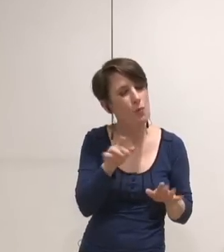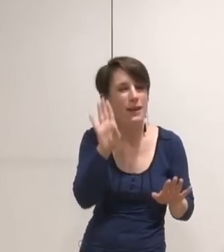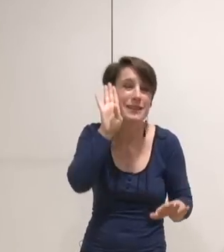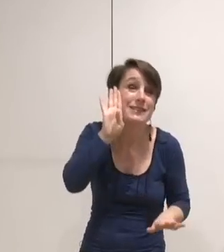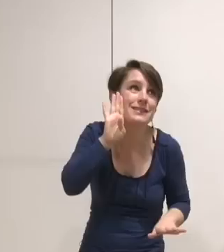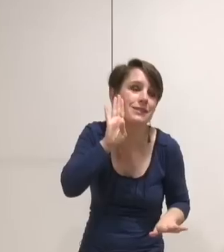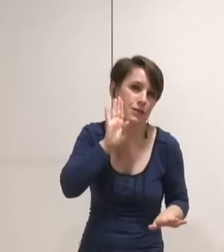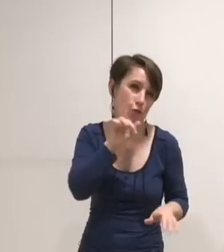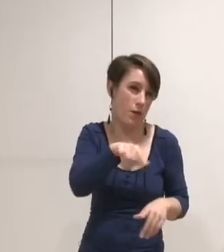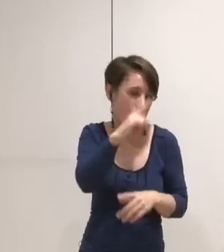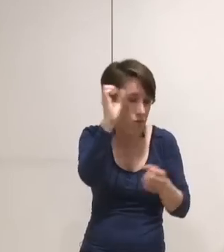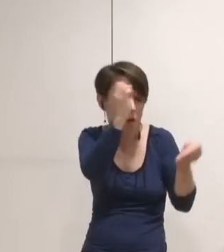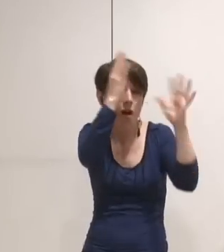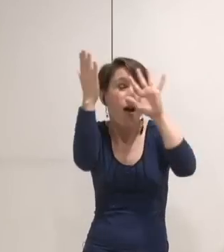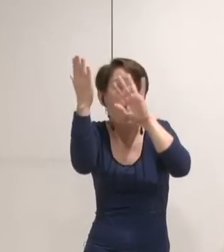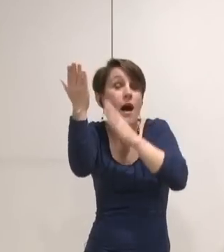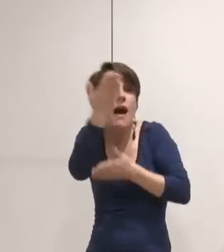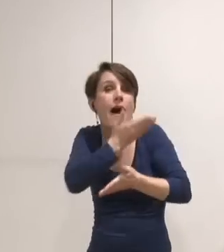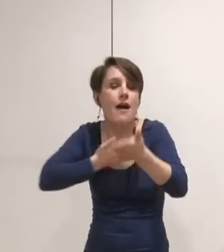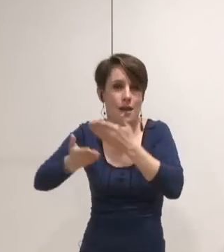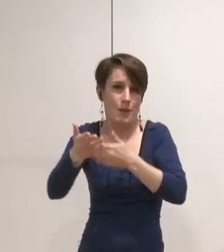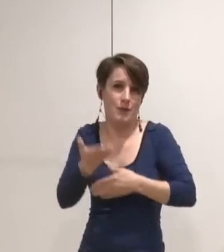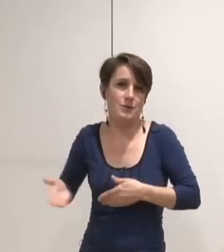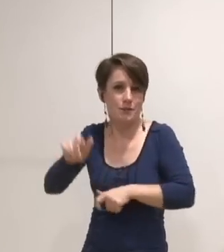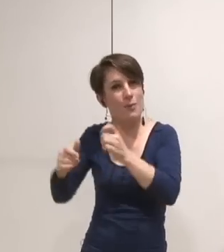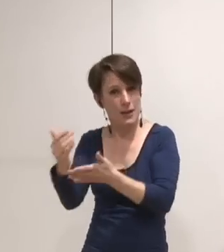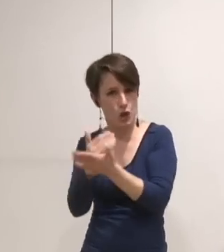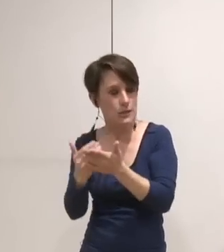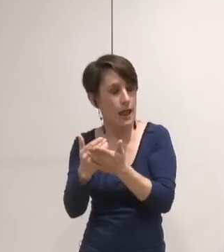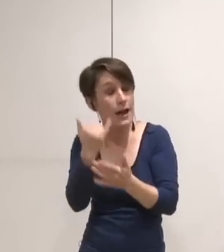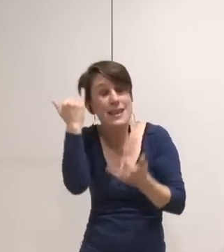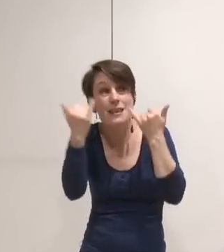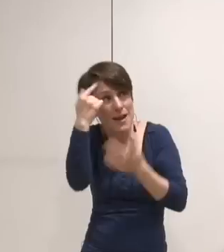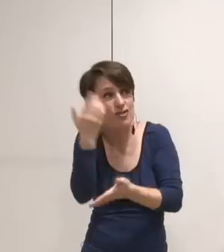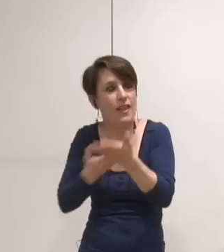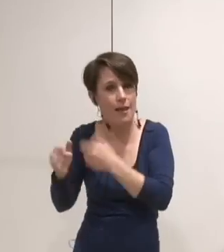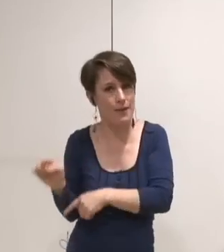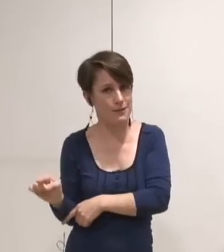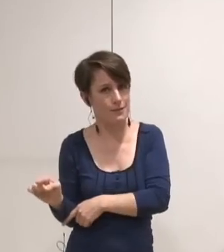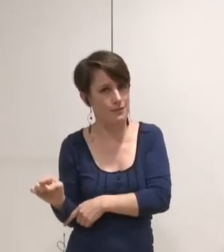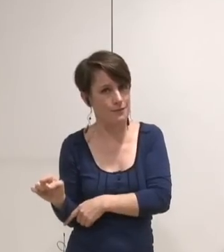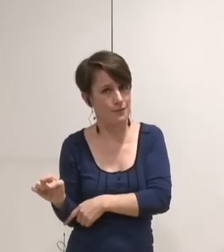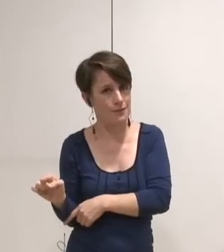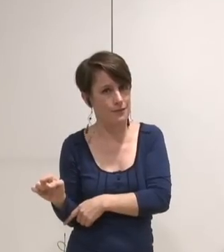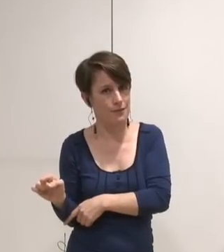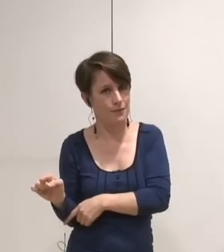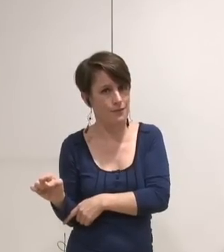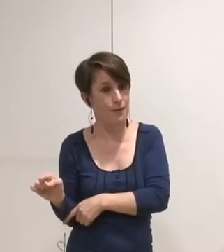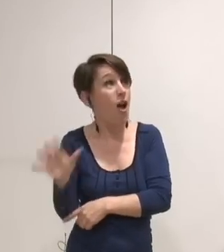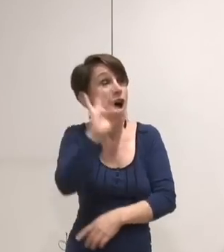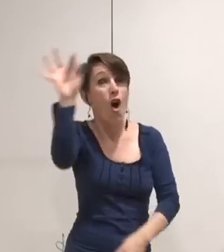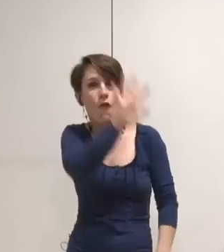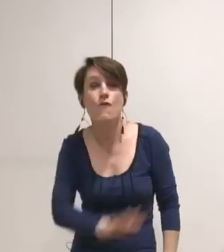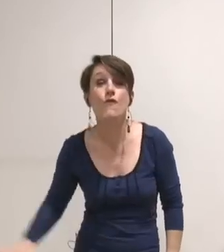vous le pouvez à la place des salariés en question quel salarié en France quel